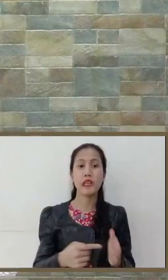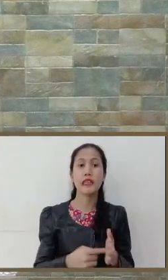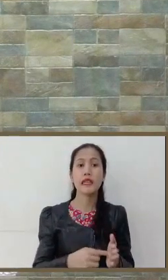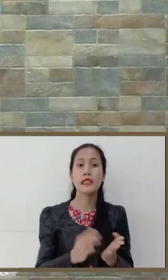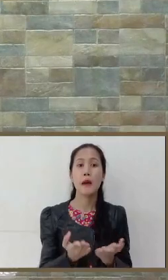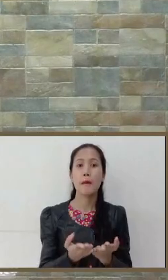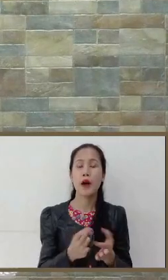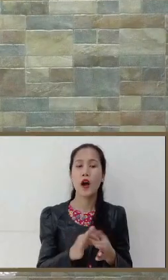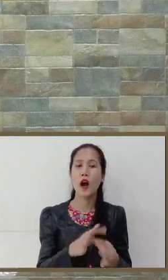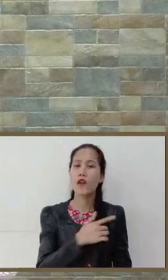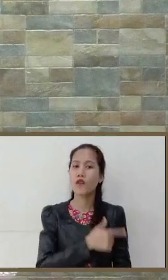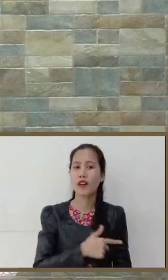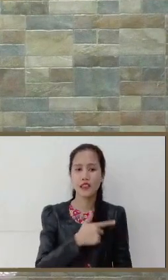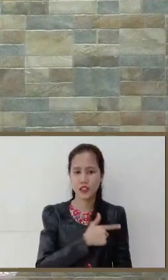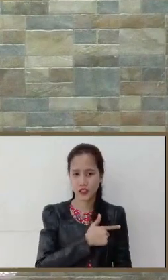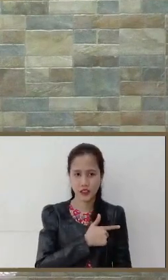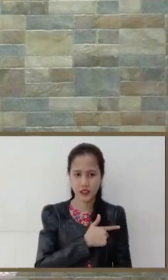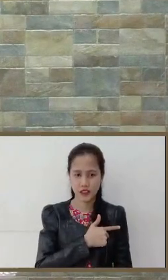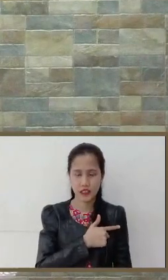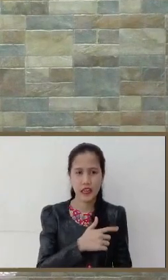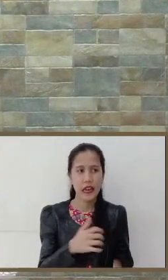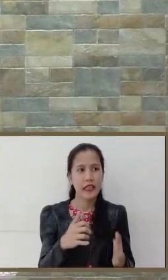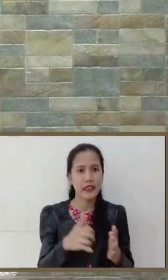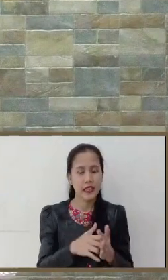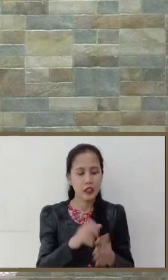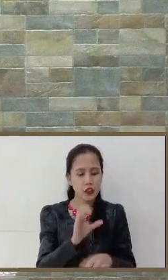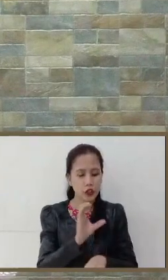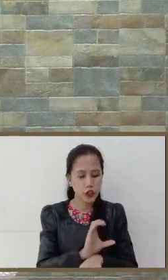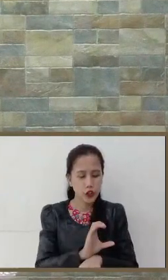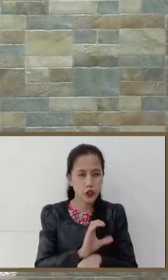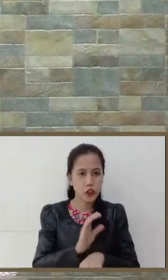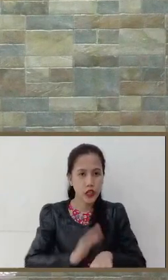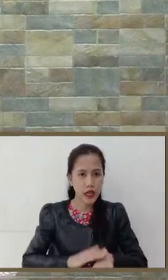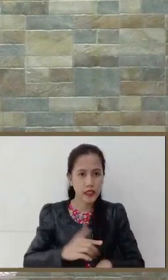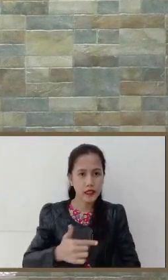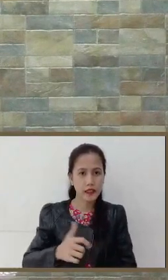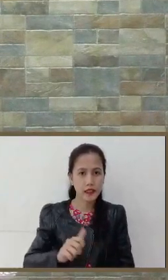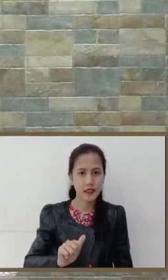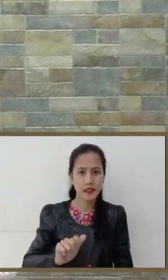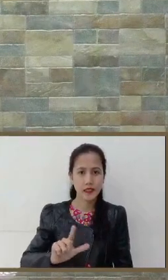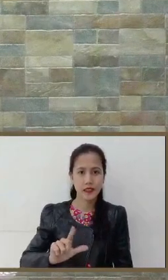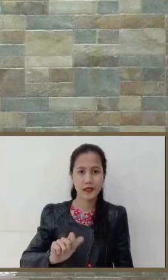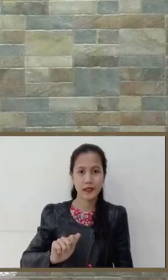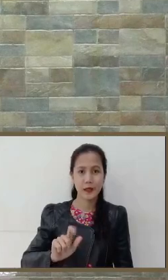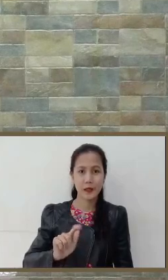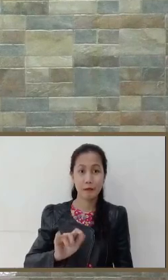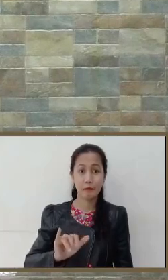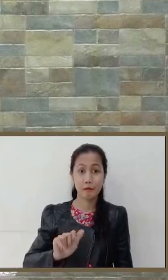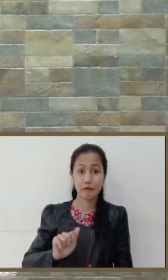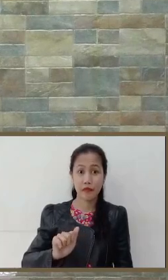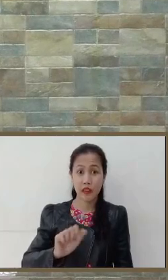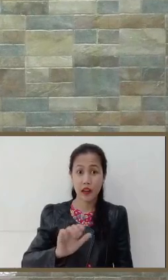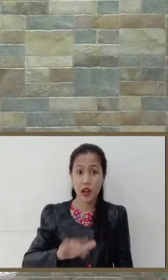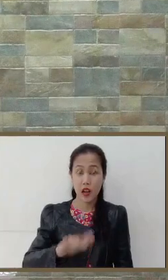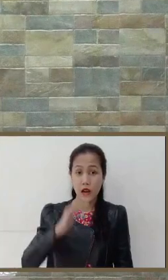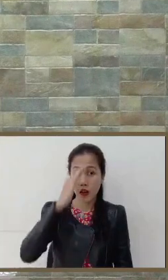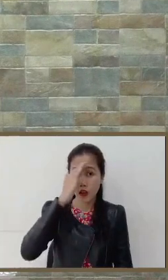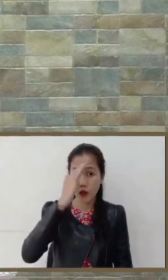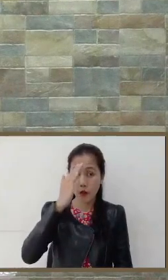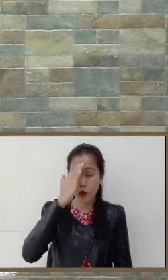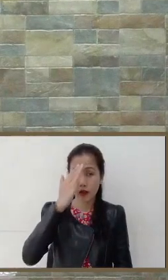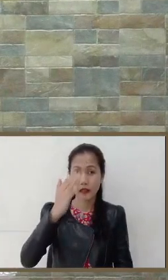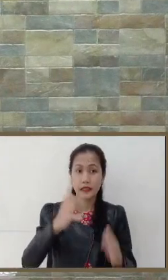Ito pong Book of Galatians, ang church po sa Galatia, sila po ay bunga ni Apostol Pablo. We all know that Apostle Paul is a church